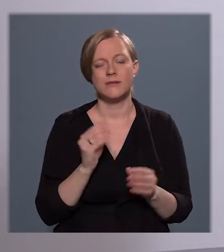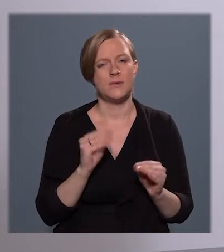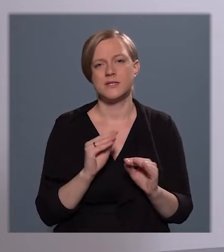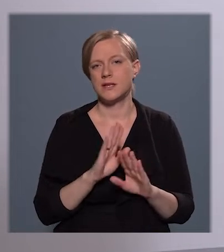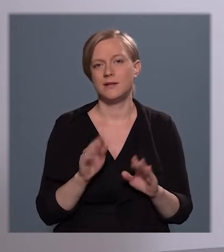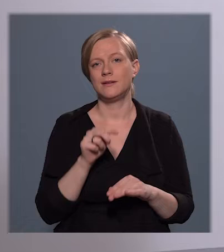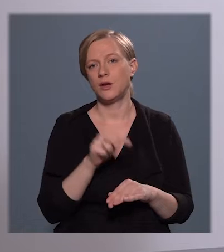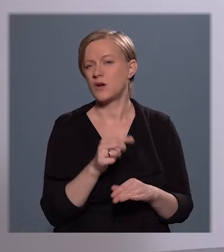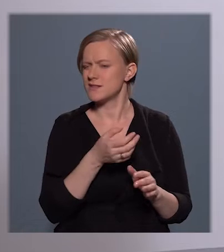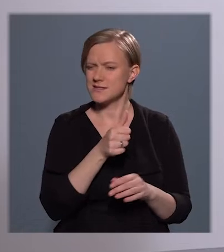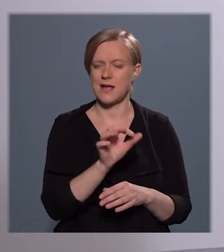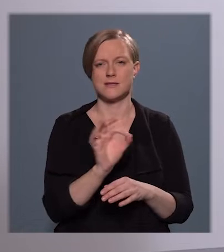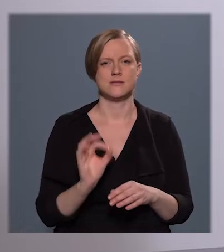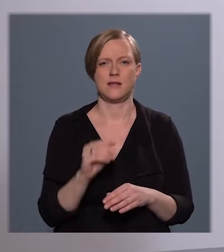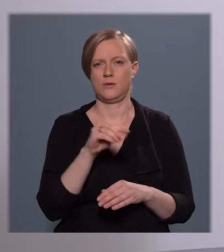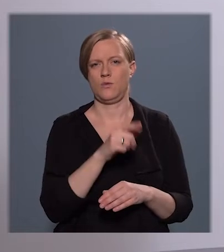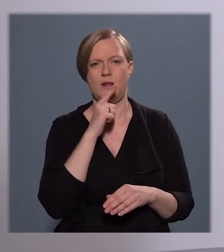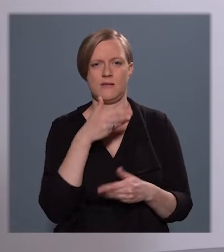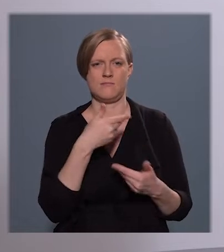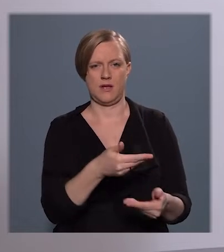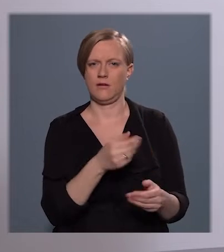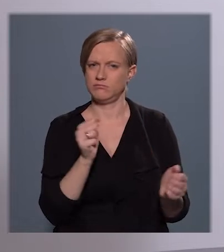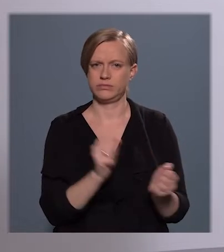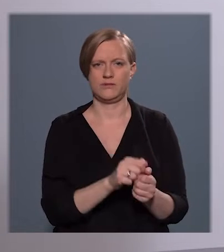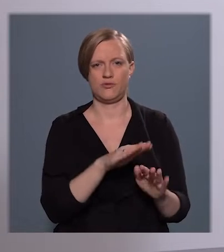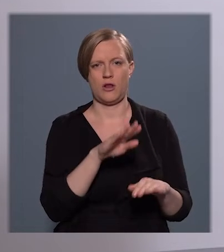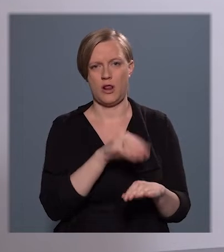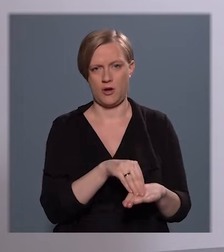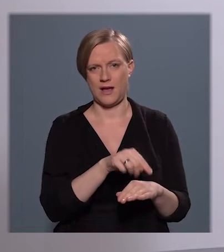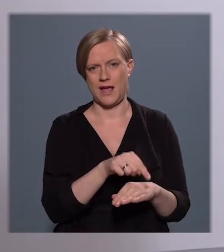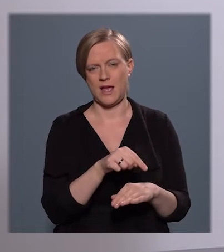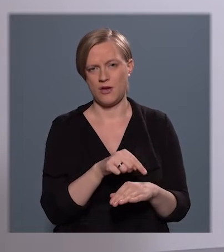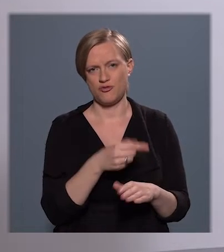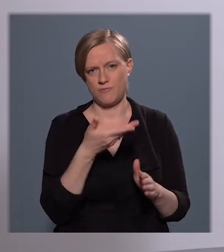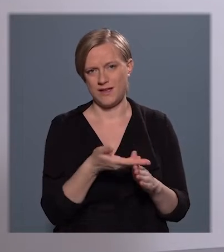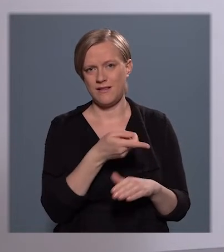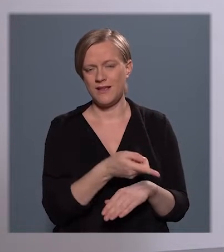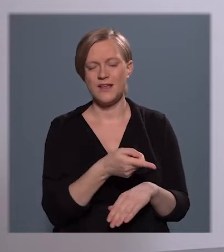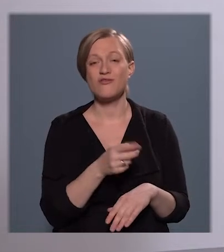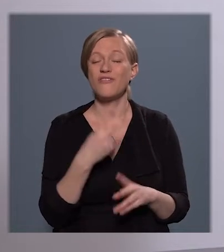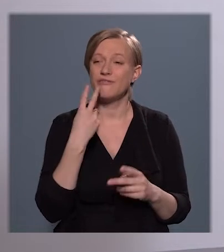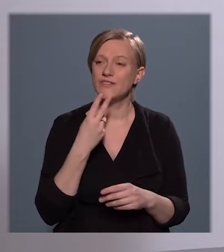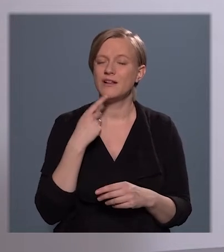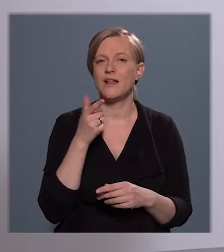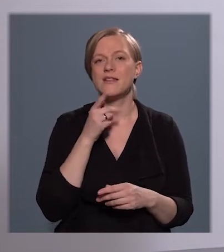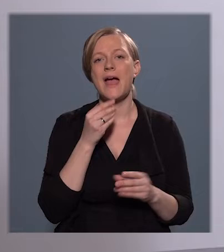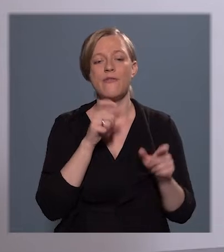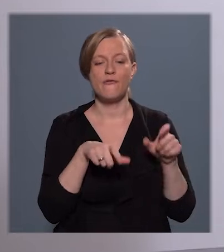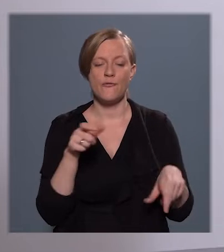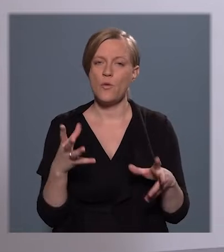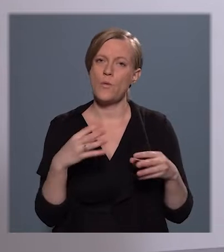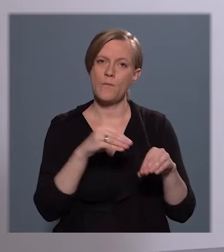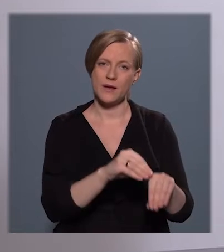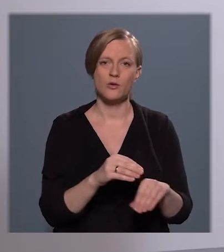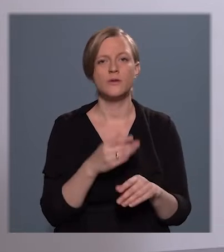jelenti, hogy ezt 100%, hogy ő fogja megkapni az adott lakást. Mert igenis figyelembe vesszük, hogy hányan költöznek be, milyen